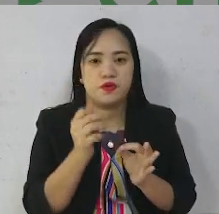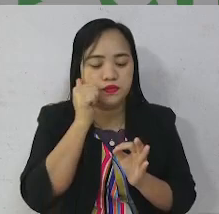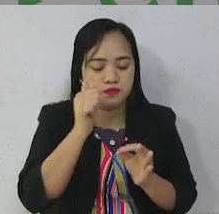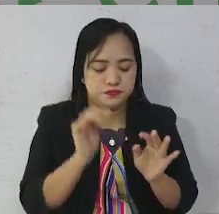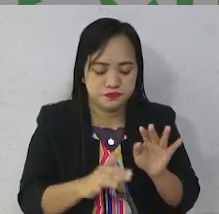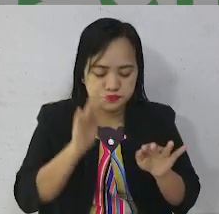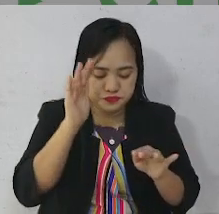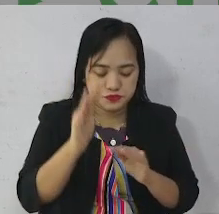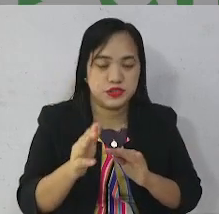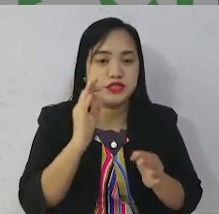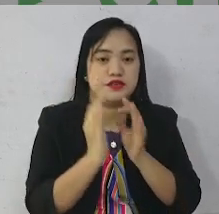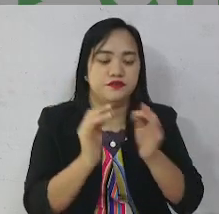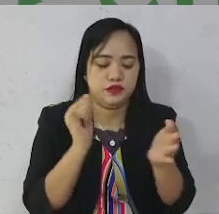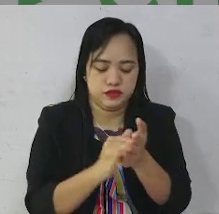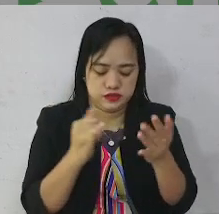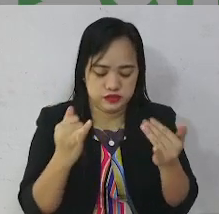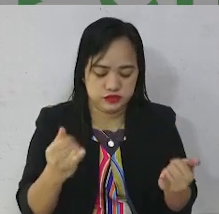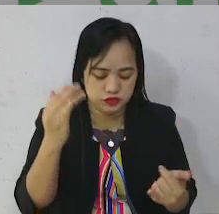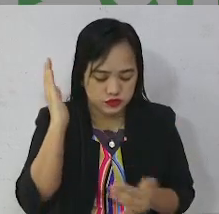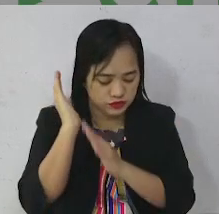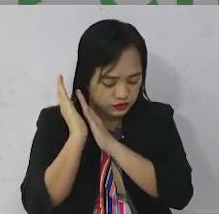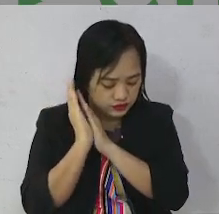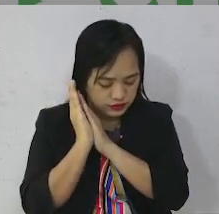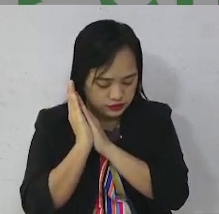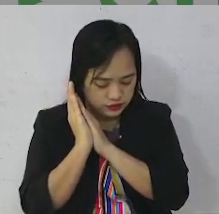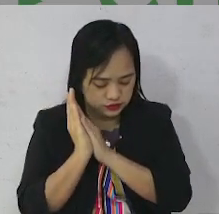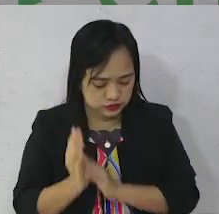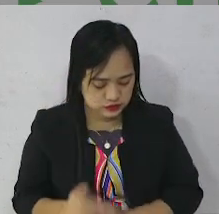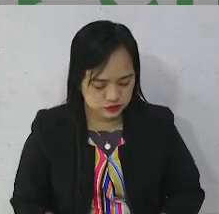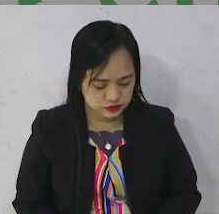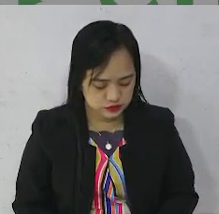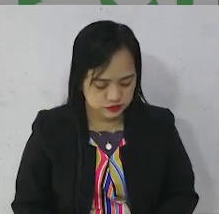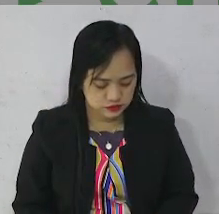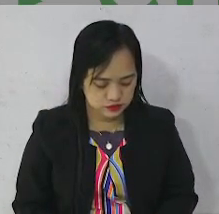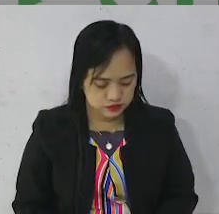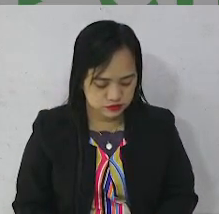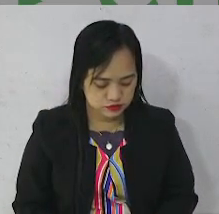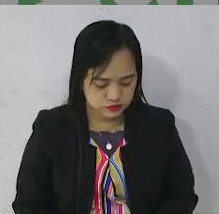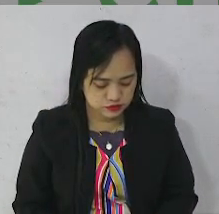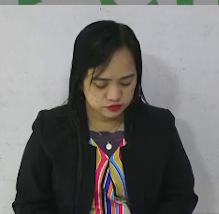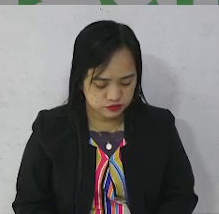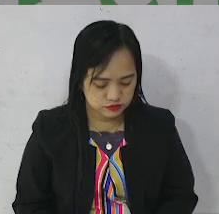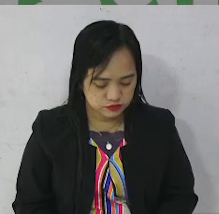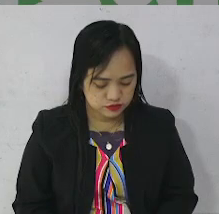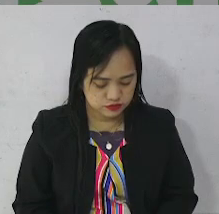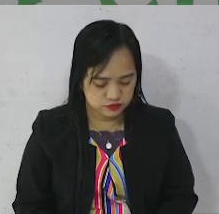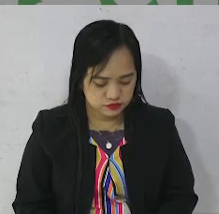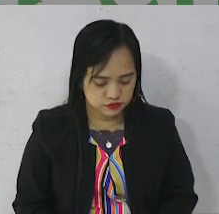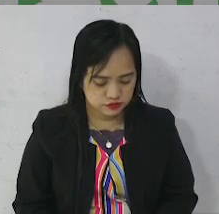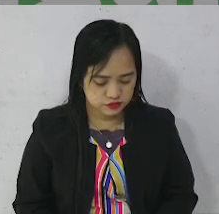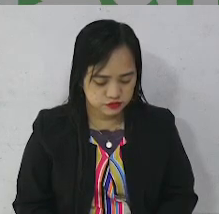natutulog at Ah hindi na siya tatangkad sadyang hindi na talaga siya matangkad Oo ganun lang talaga yon